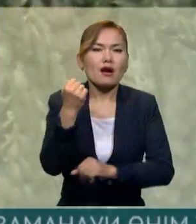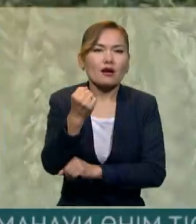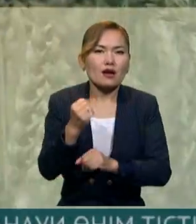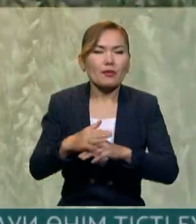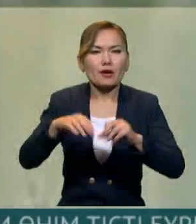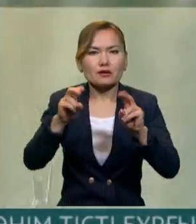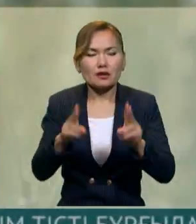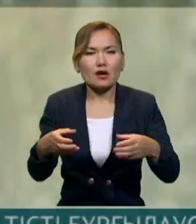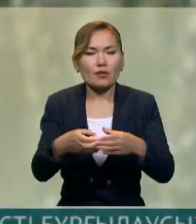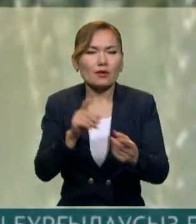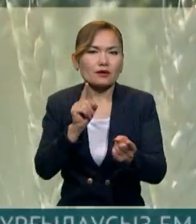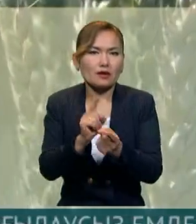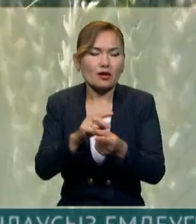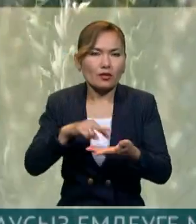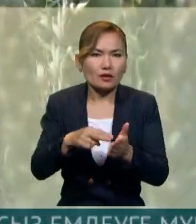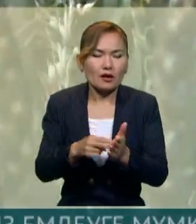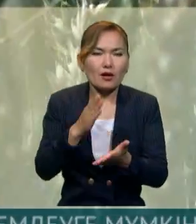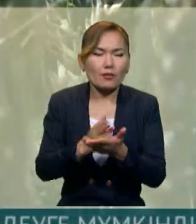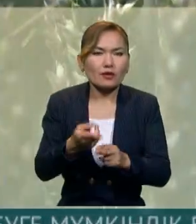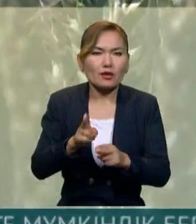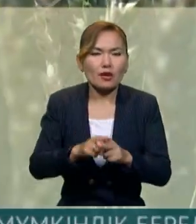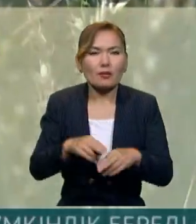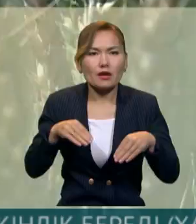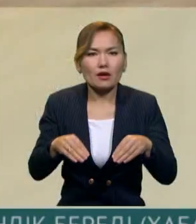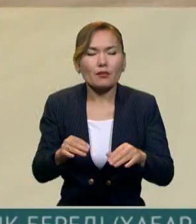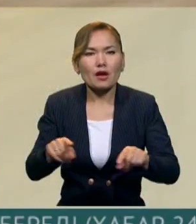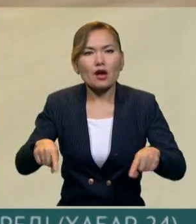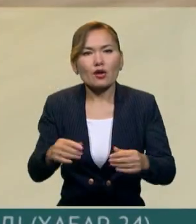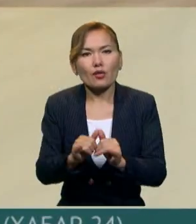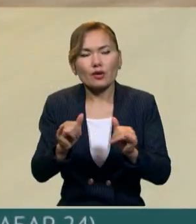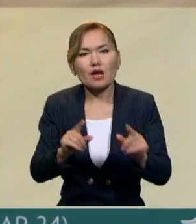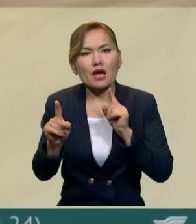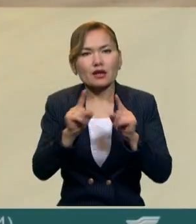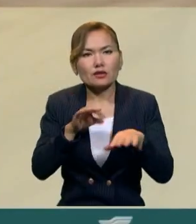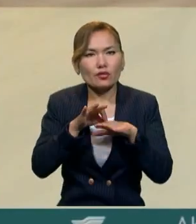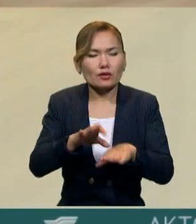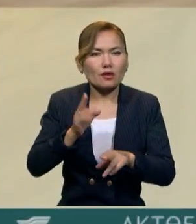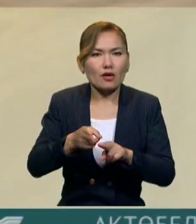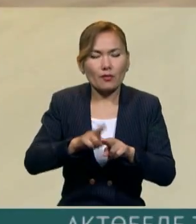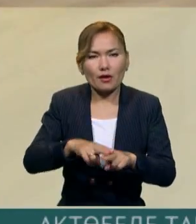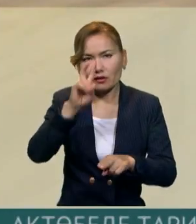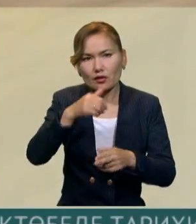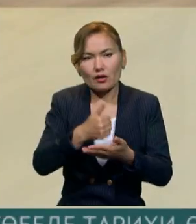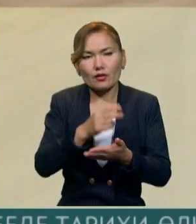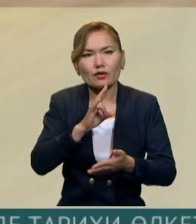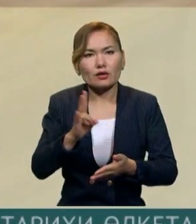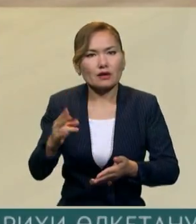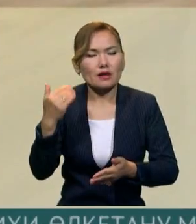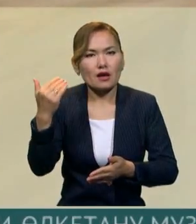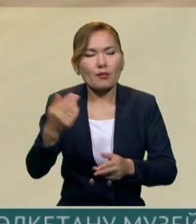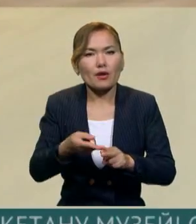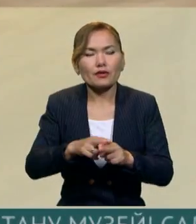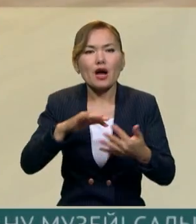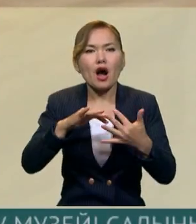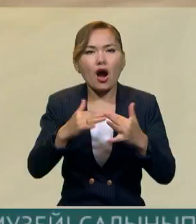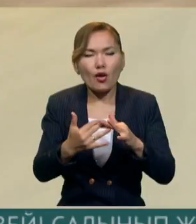Солтүстік өңірде ауыл шаруашылығын әртараптандыру бойынша кеңес өткізбек. Сондай-ақ Нұрсұлтан Назарбаев Тайынша ауданы Ильичевка ауылындағы